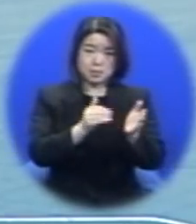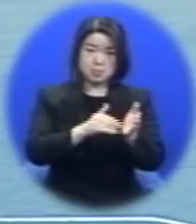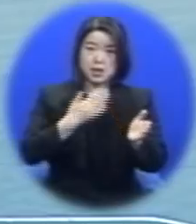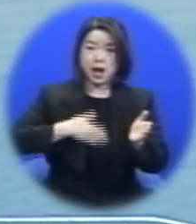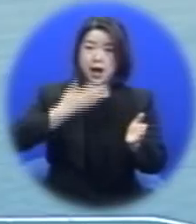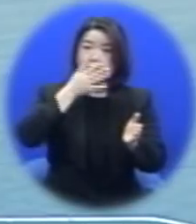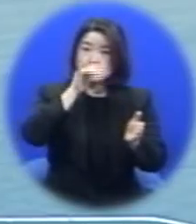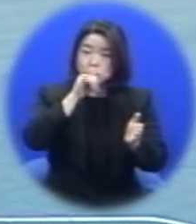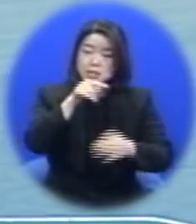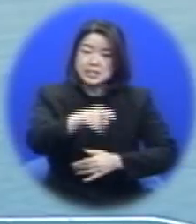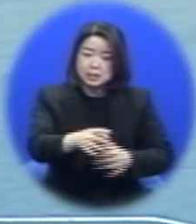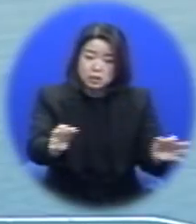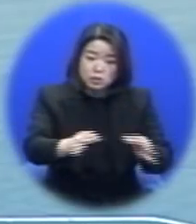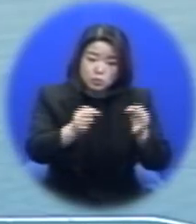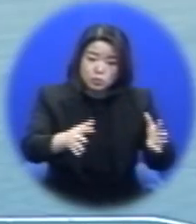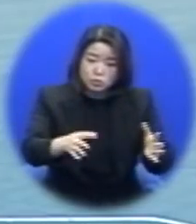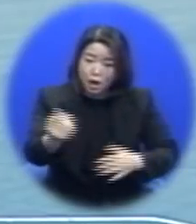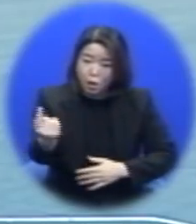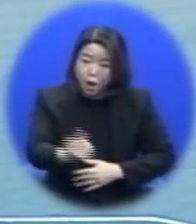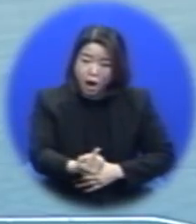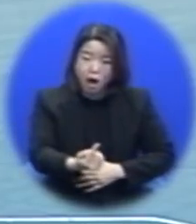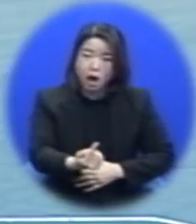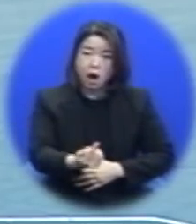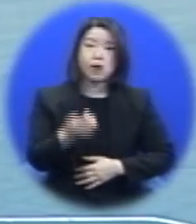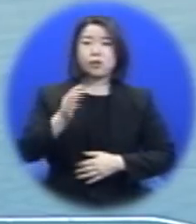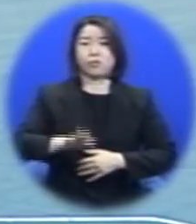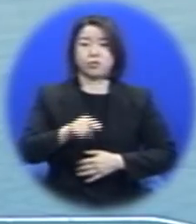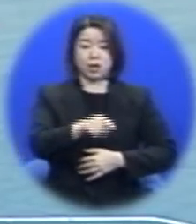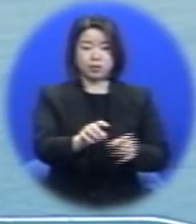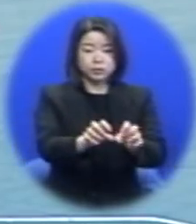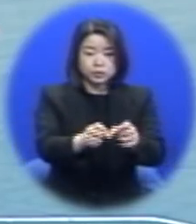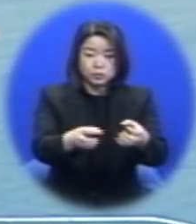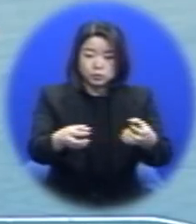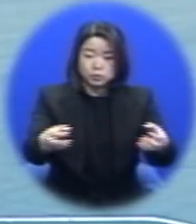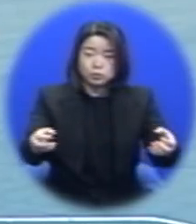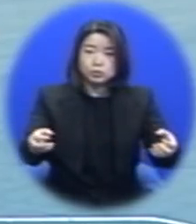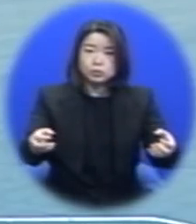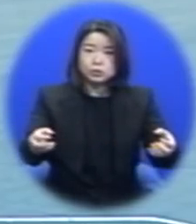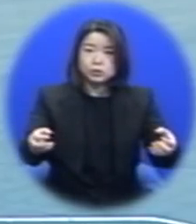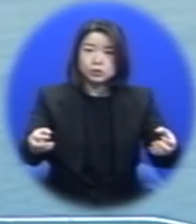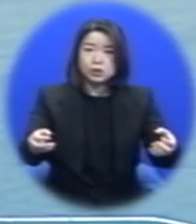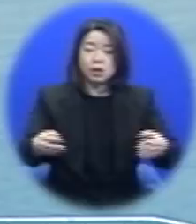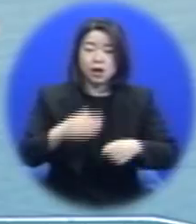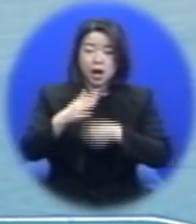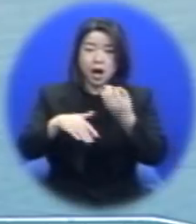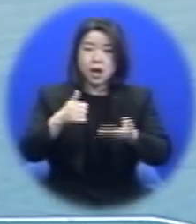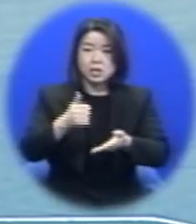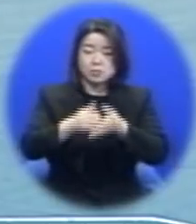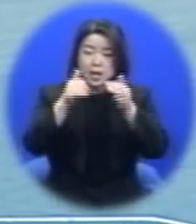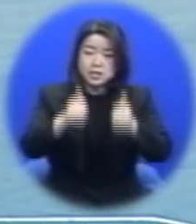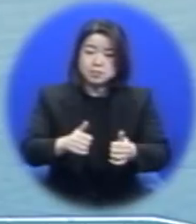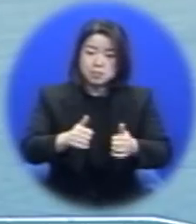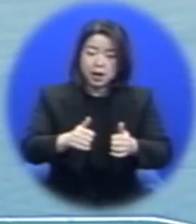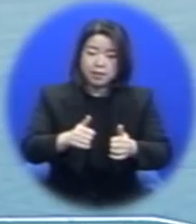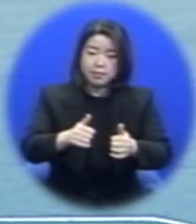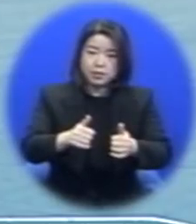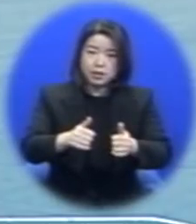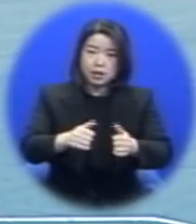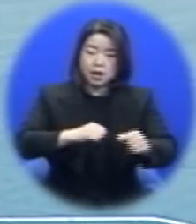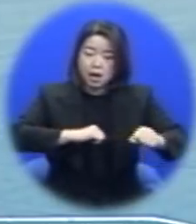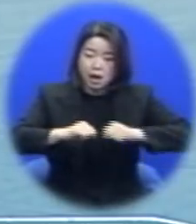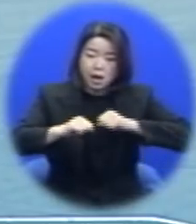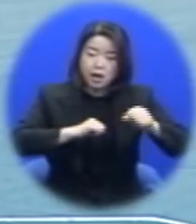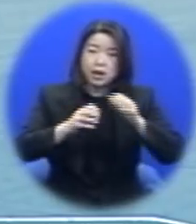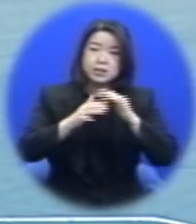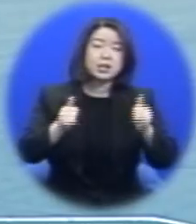있는 바로 그 순간이 왔는데 그 두루마리를 펼쳐서 하나님의 심판을 집행할 사람이 없다는